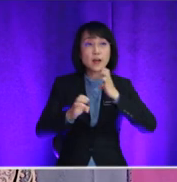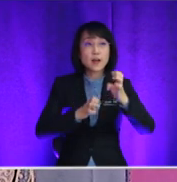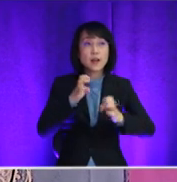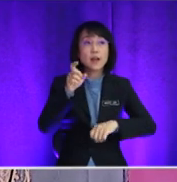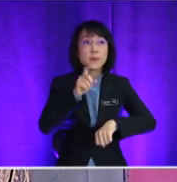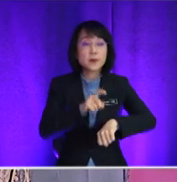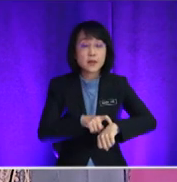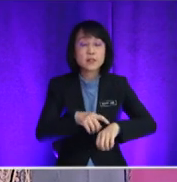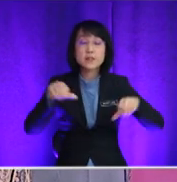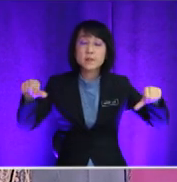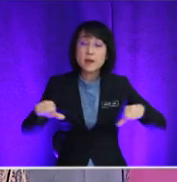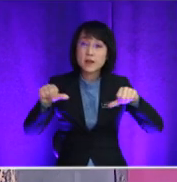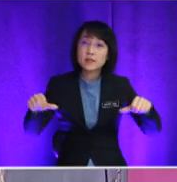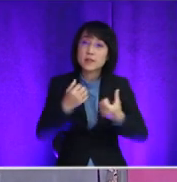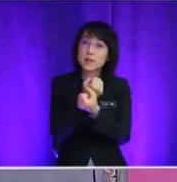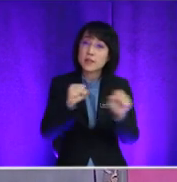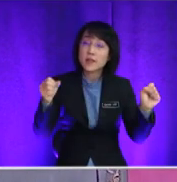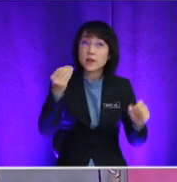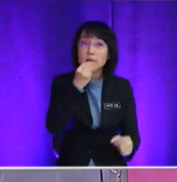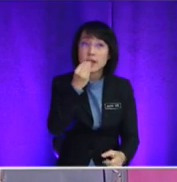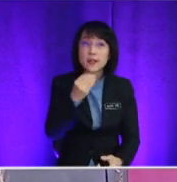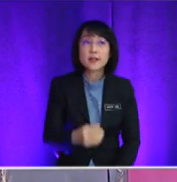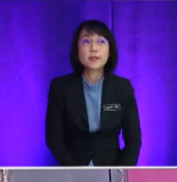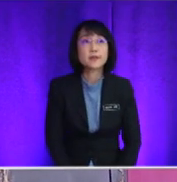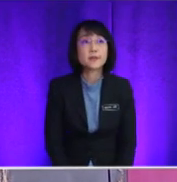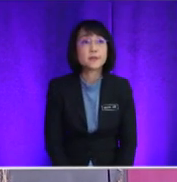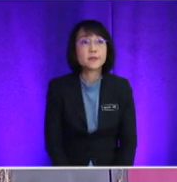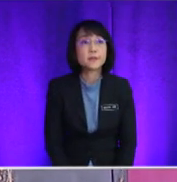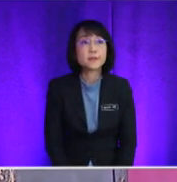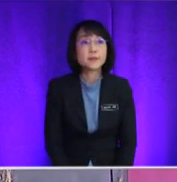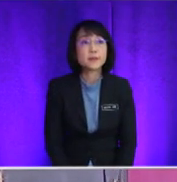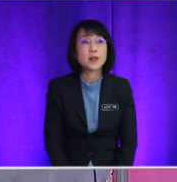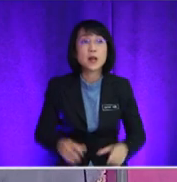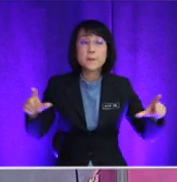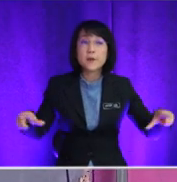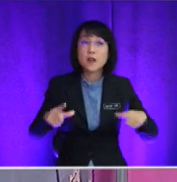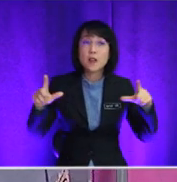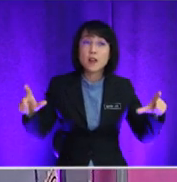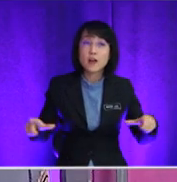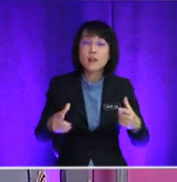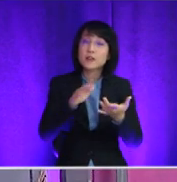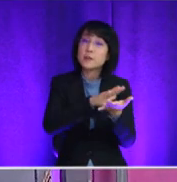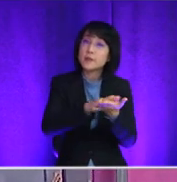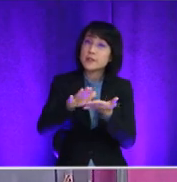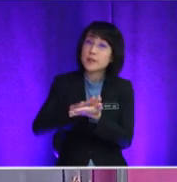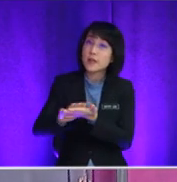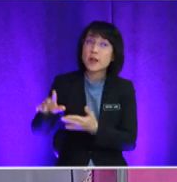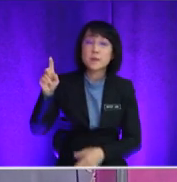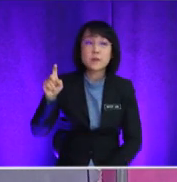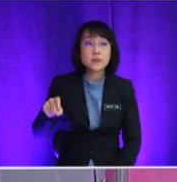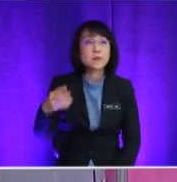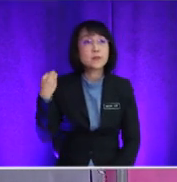semasa mengendalika makanan Oke seterusnya Apakah amalan-amalan kebersihan yang perlu mereka